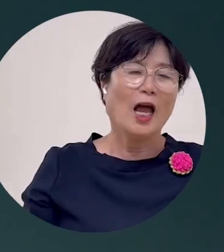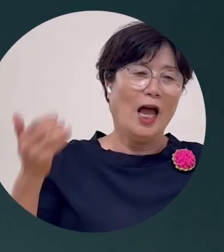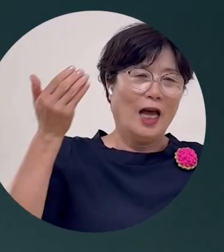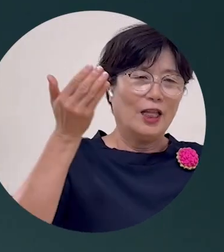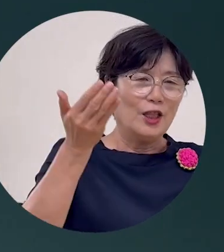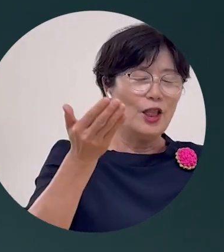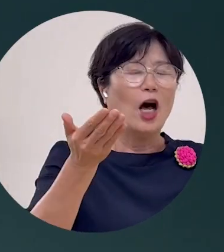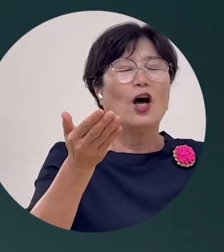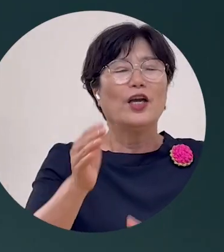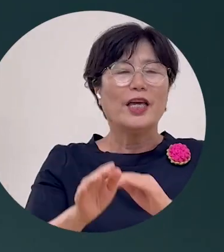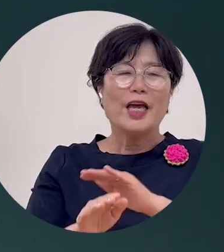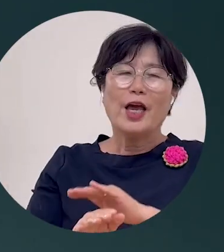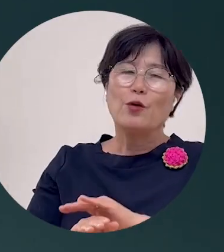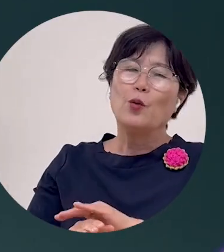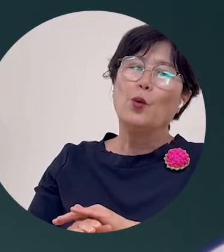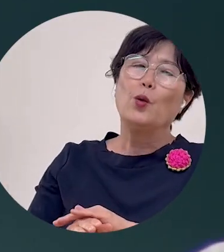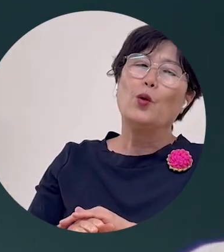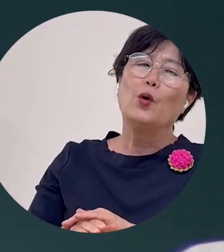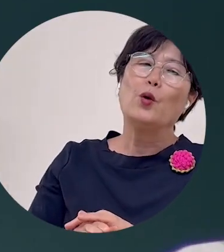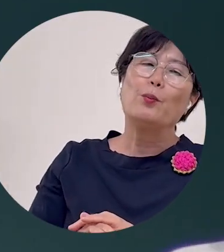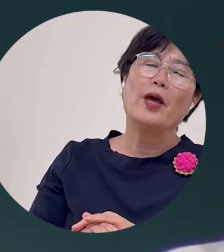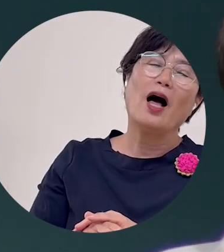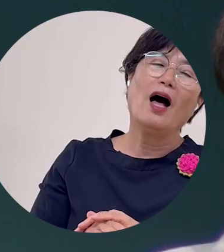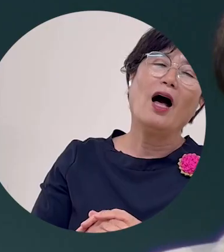지키시는 자 너의